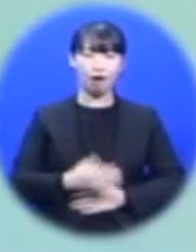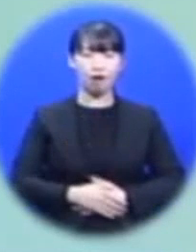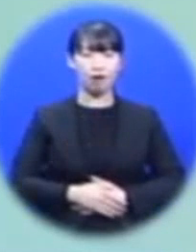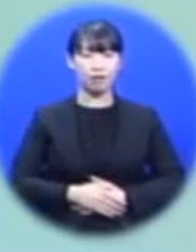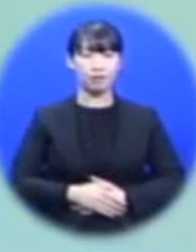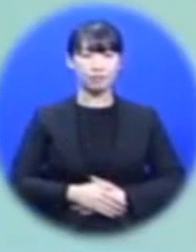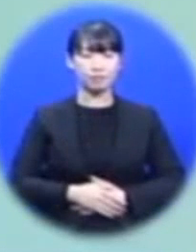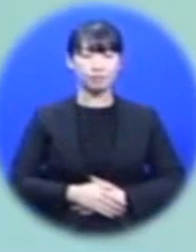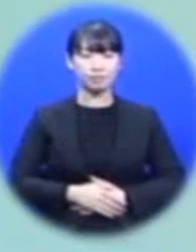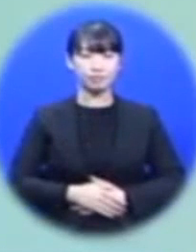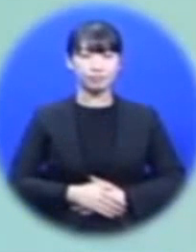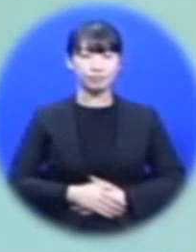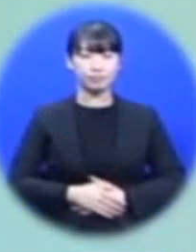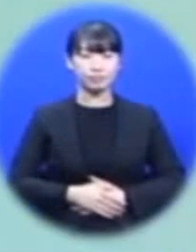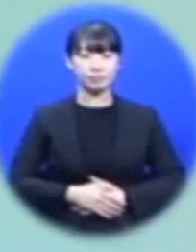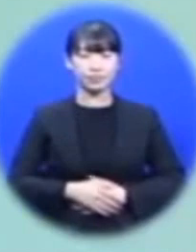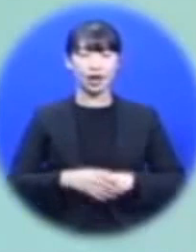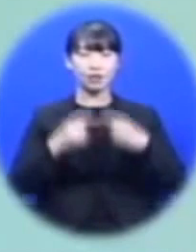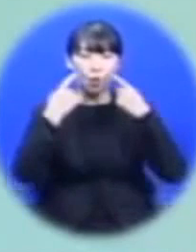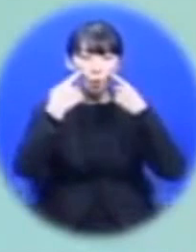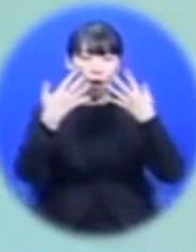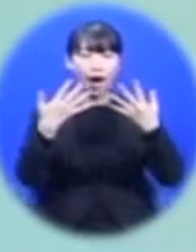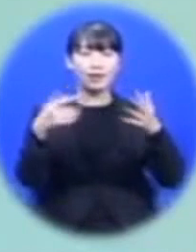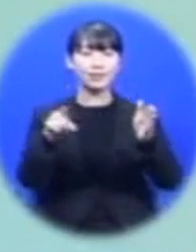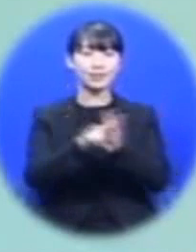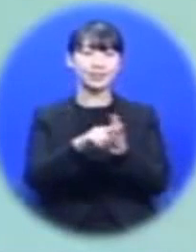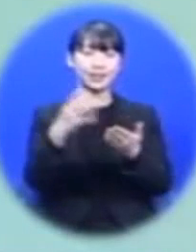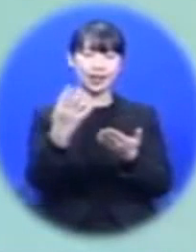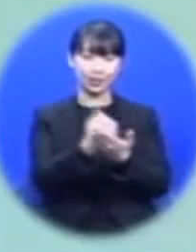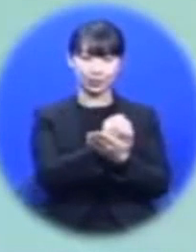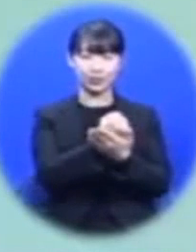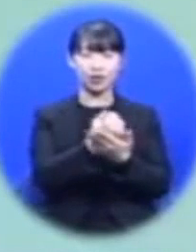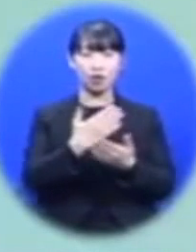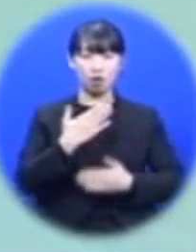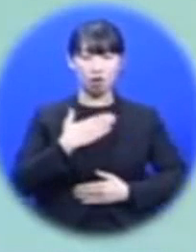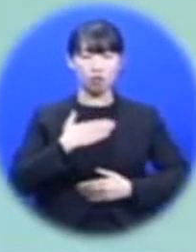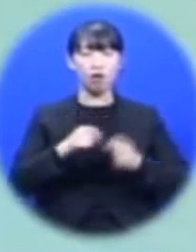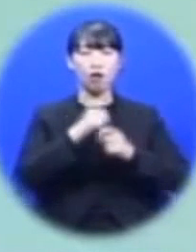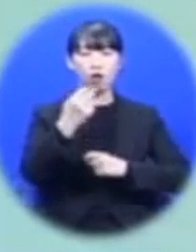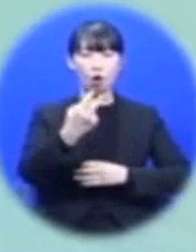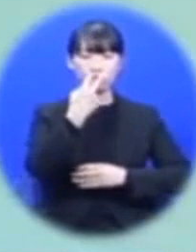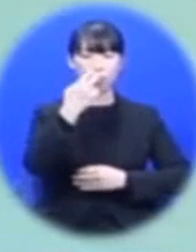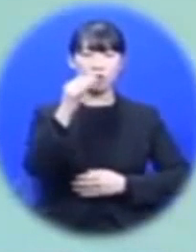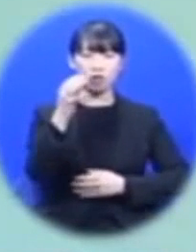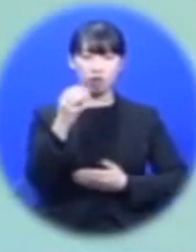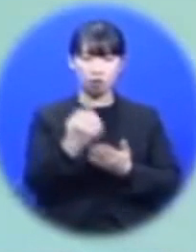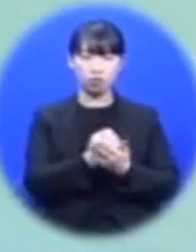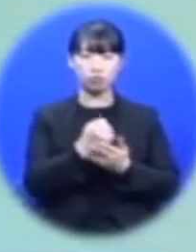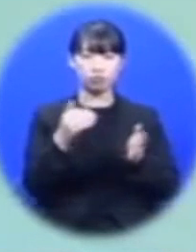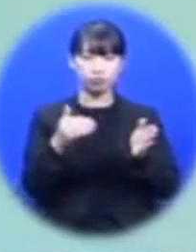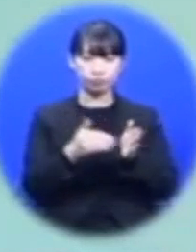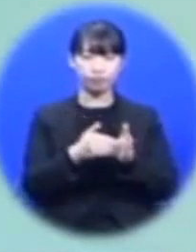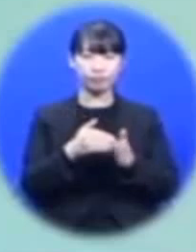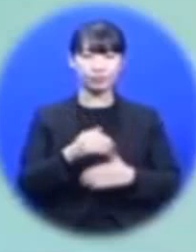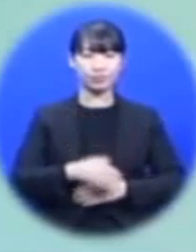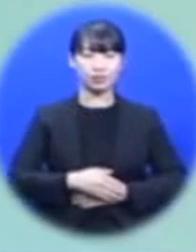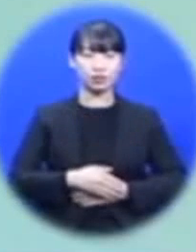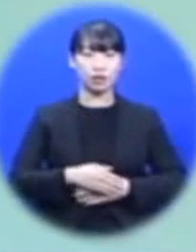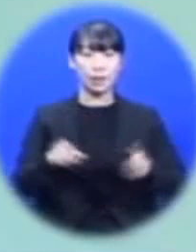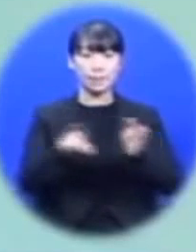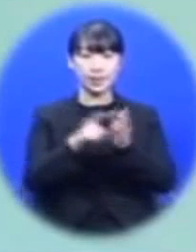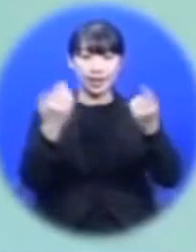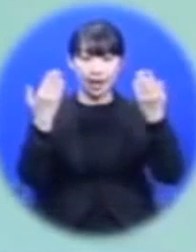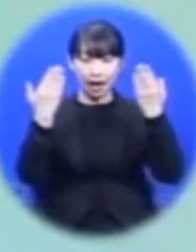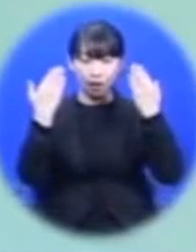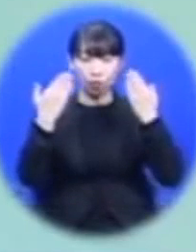그때 제품만이 확신을 가졌습니다 나는 내게는 영생이 있구나 그리고 그가 신학교에 가고